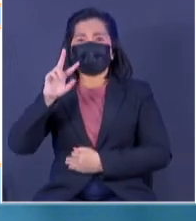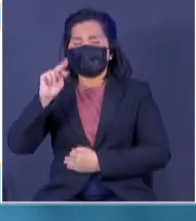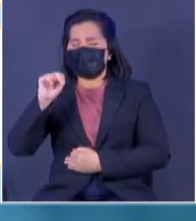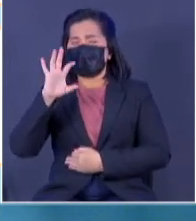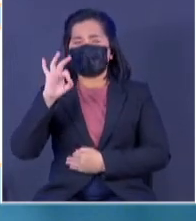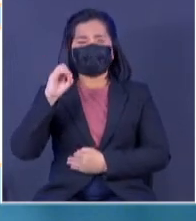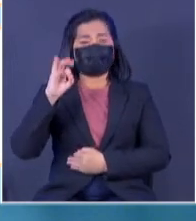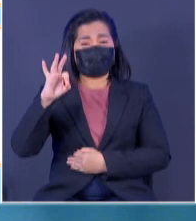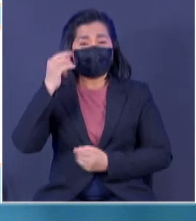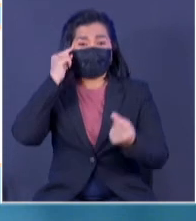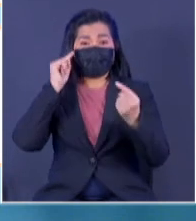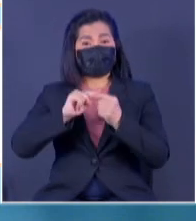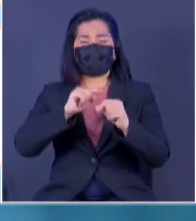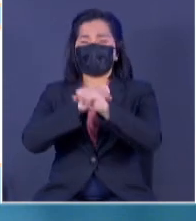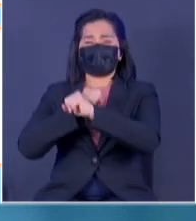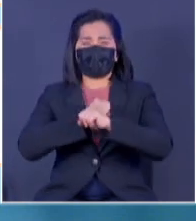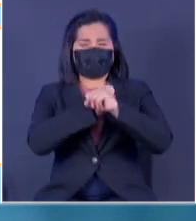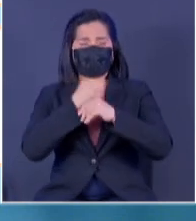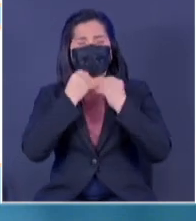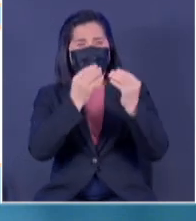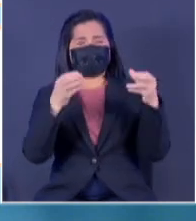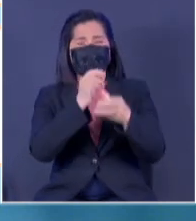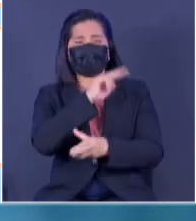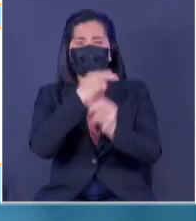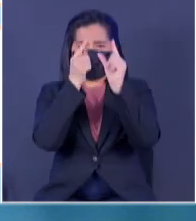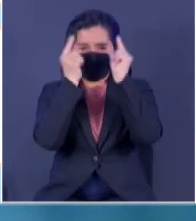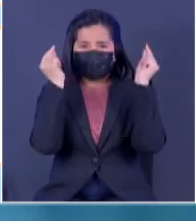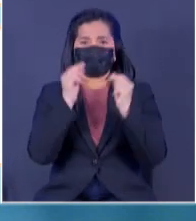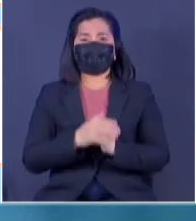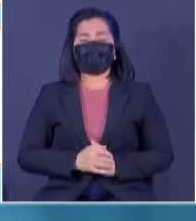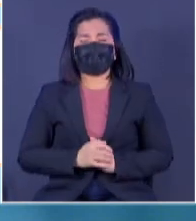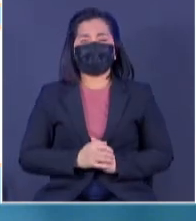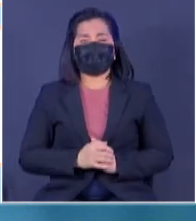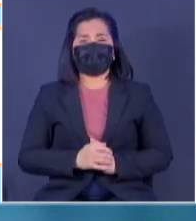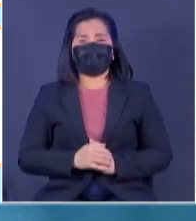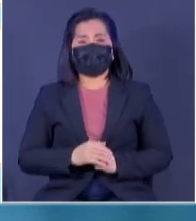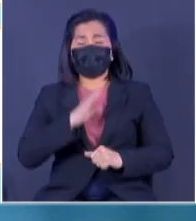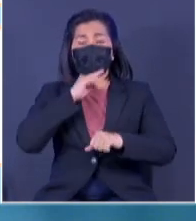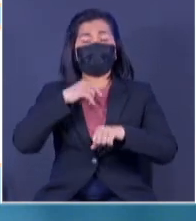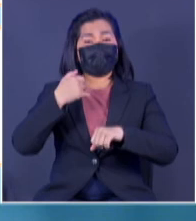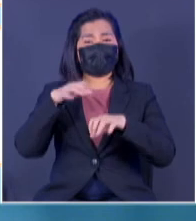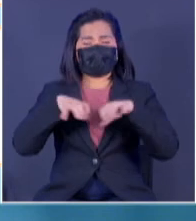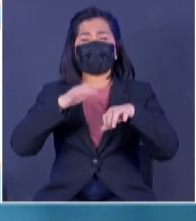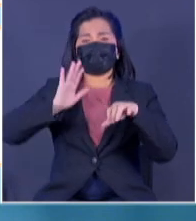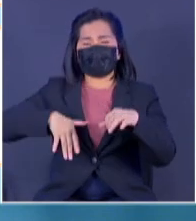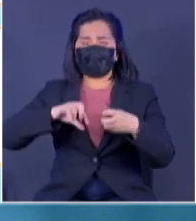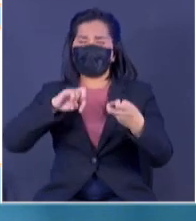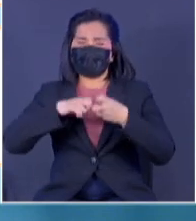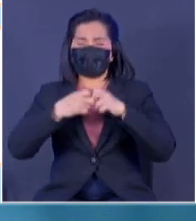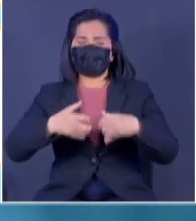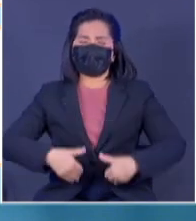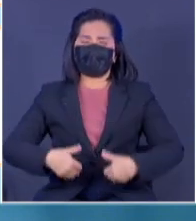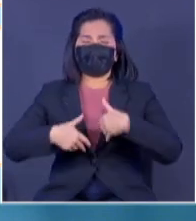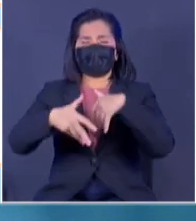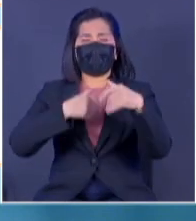N99 เพื่อป้องกันการติดเชื้อในบุคลากรทางการแพทย์ทุกนาทีที่ล่าช้าคือชีวิตของประชาชนเรื่องทั้งหม